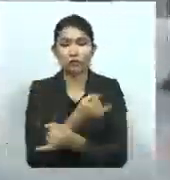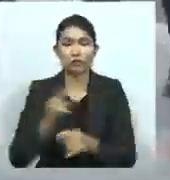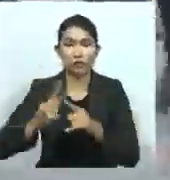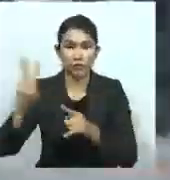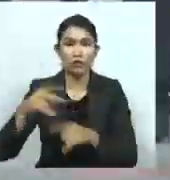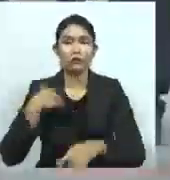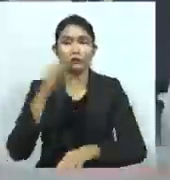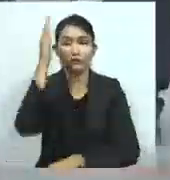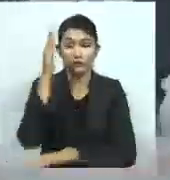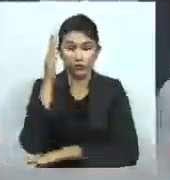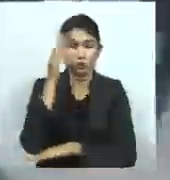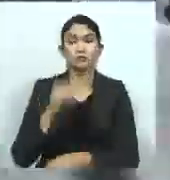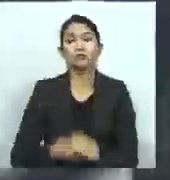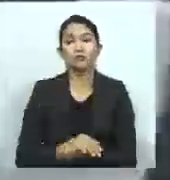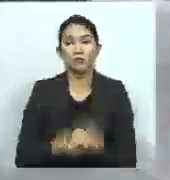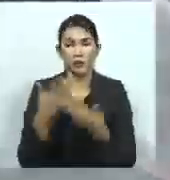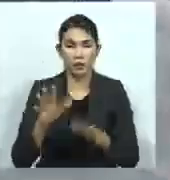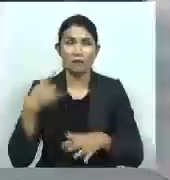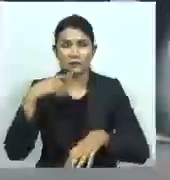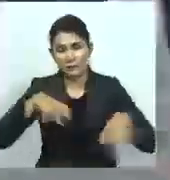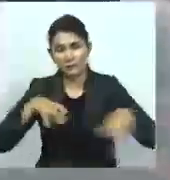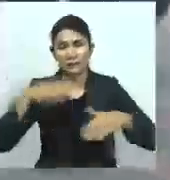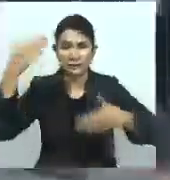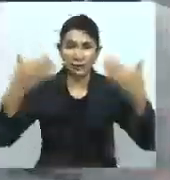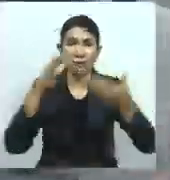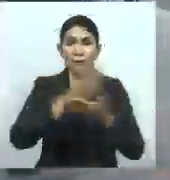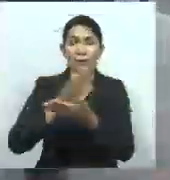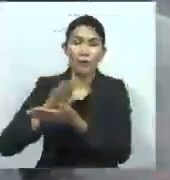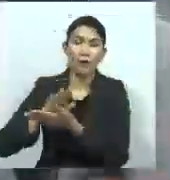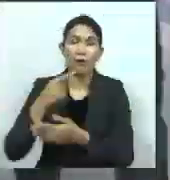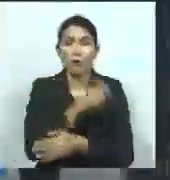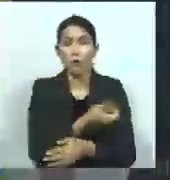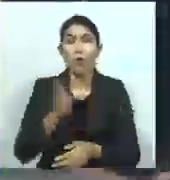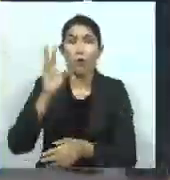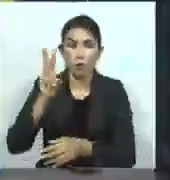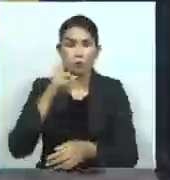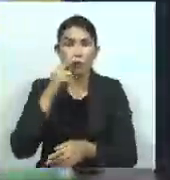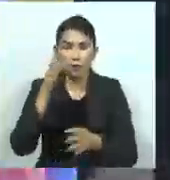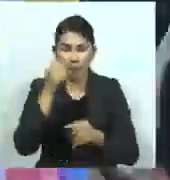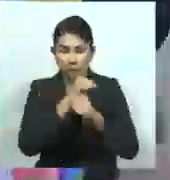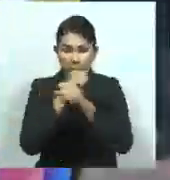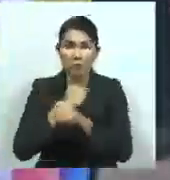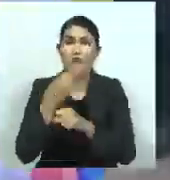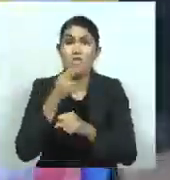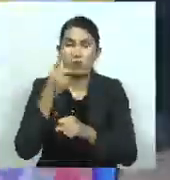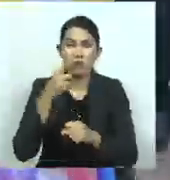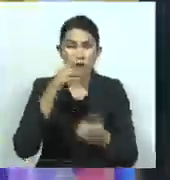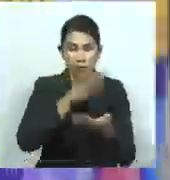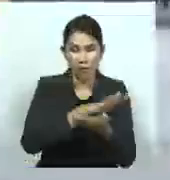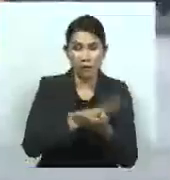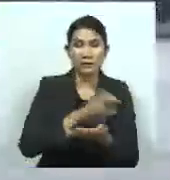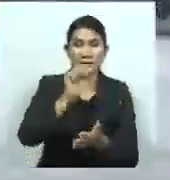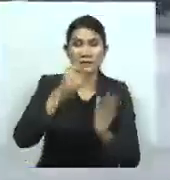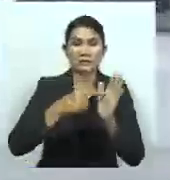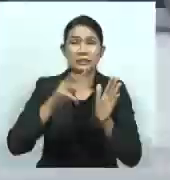และอนุสาวรีย์ชัยสมรภูมิพร้อมจัดกิจกรรมใน6โรงเรียนเพื่อป้องกันนักสูบหน้าใหม่นะครับอย่างเช่นที่โรงเรียน3เสน